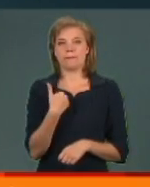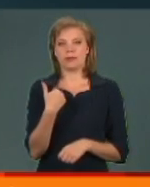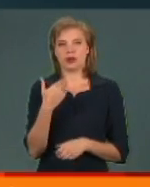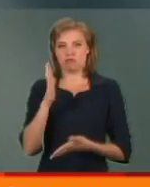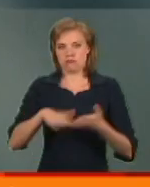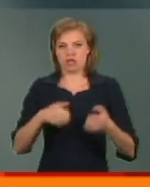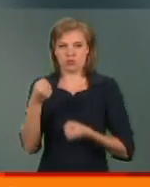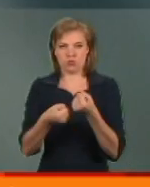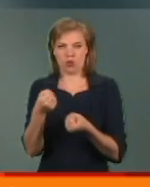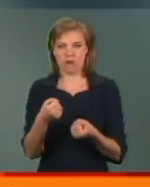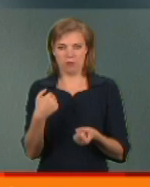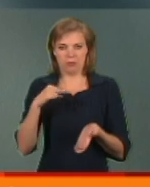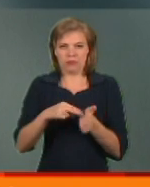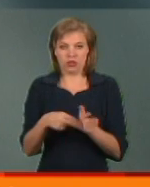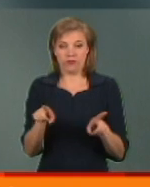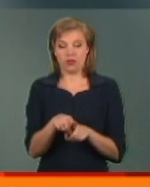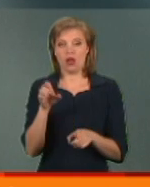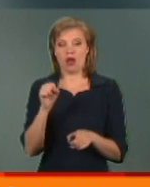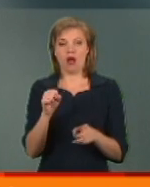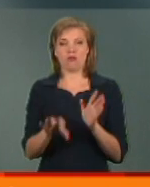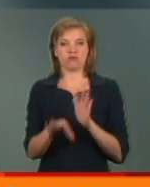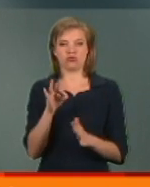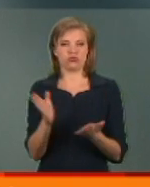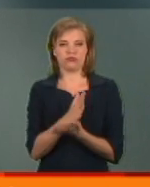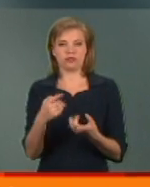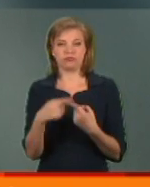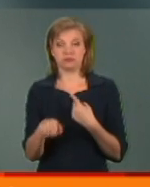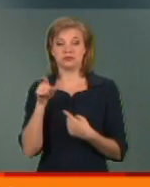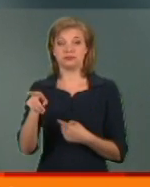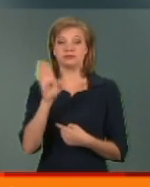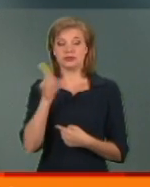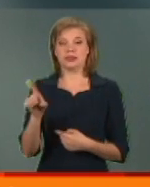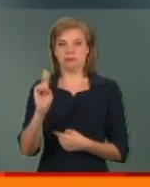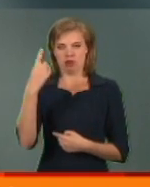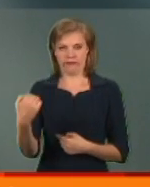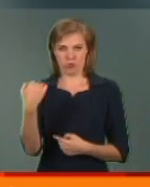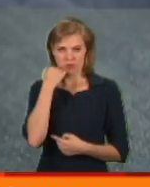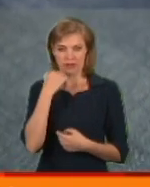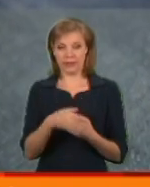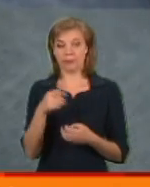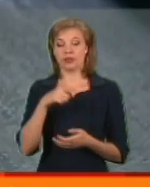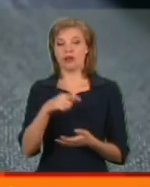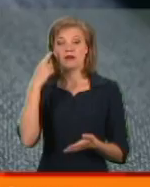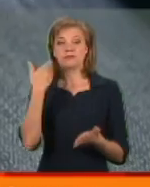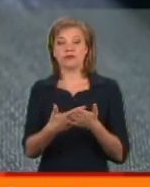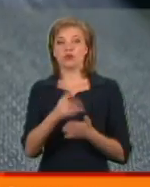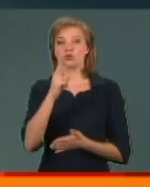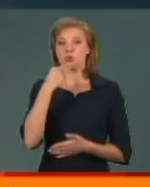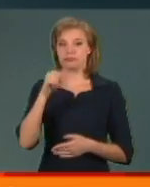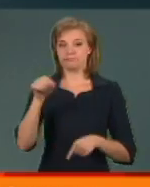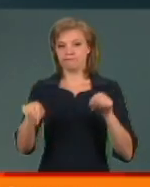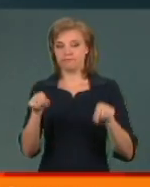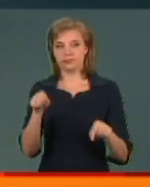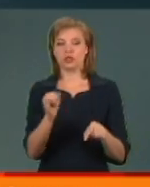кулаков собирались. А тут пошло дело так, то, что она первая ударила. Версії, через кого